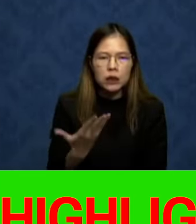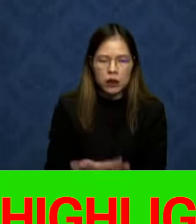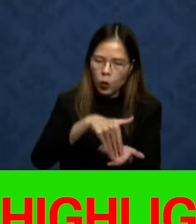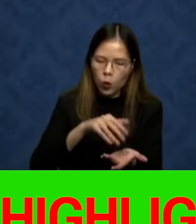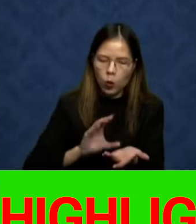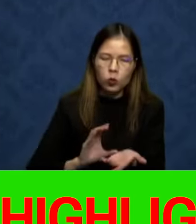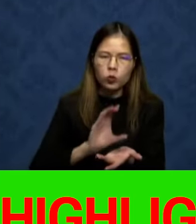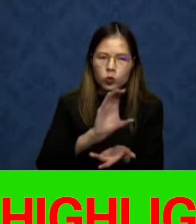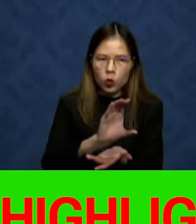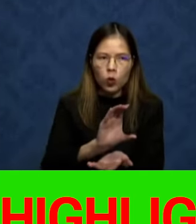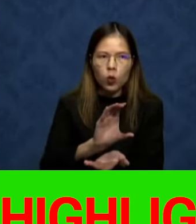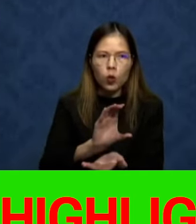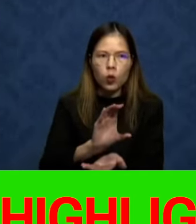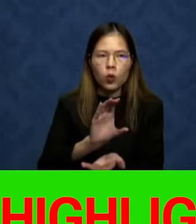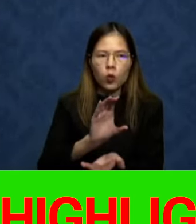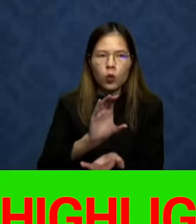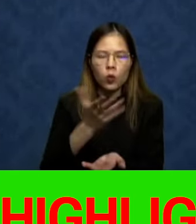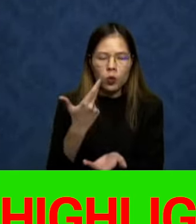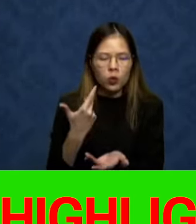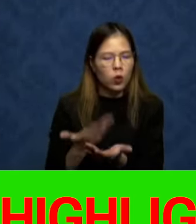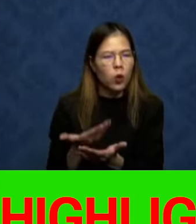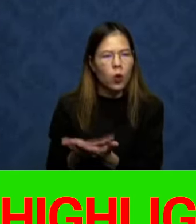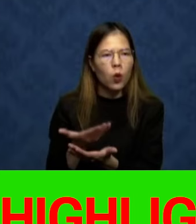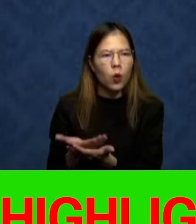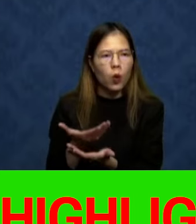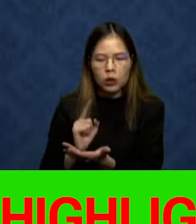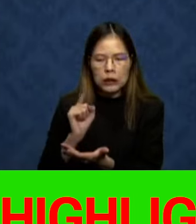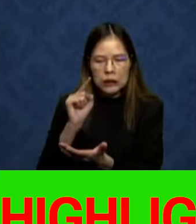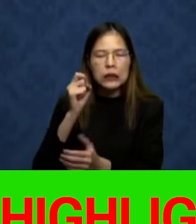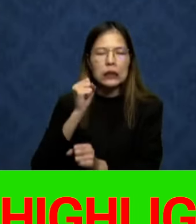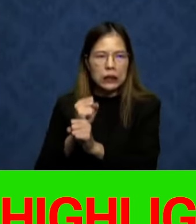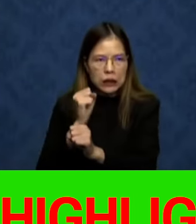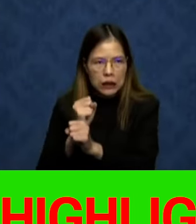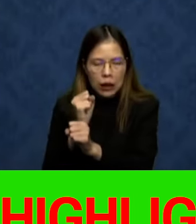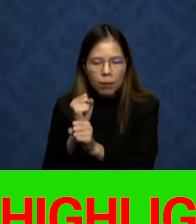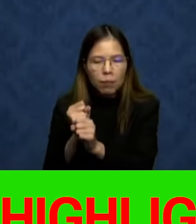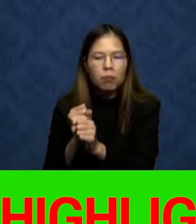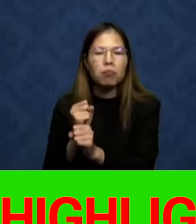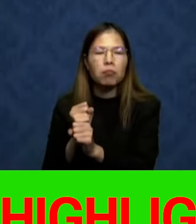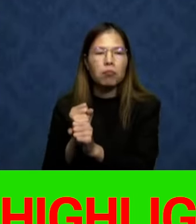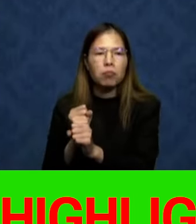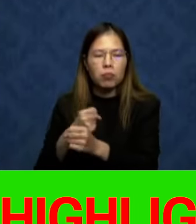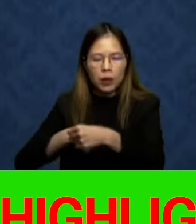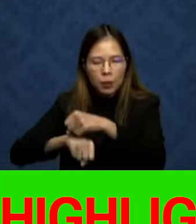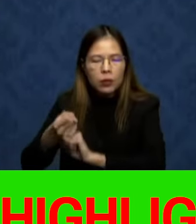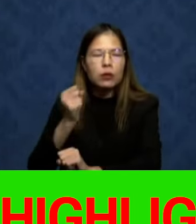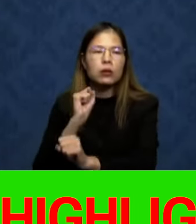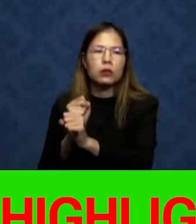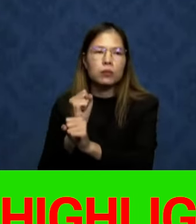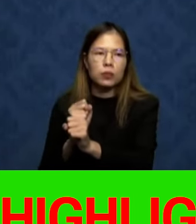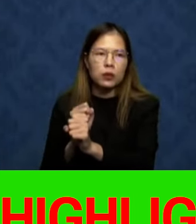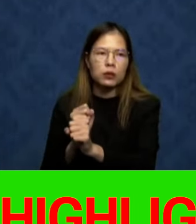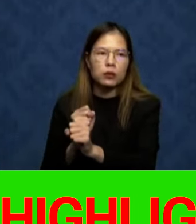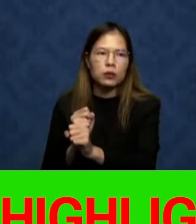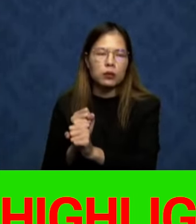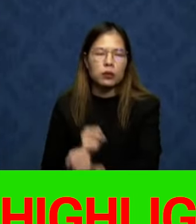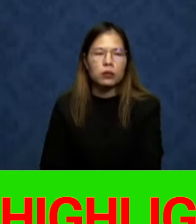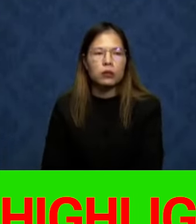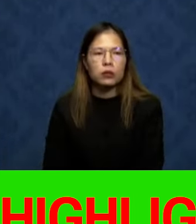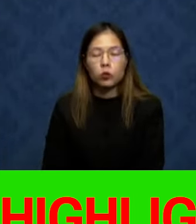ลงทุน capital expenditure งบจ่ายดำเนินการ operating expenditure opex นะครับ